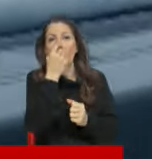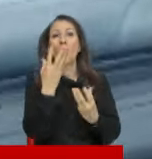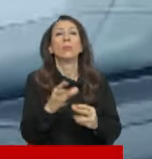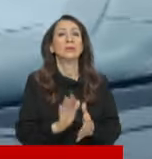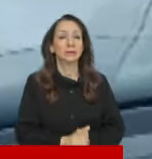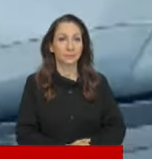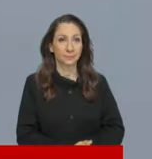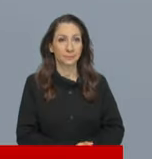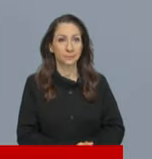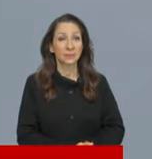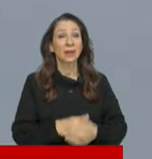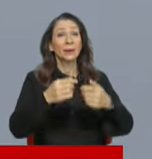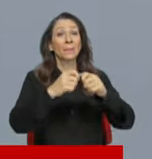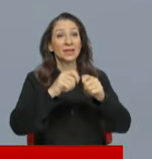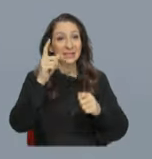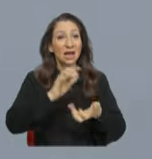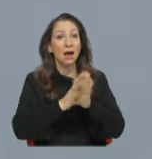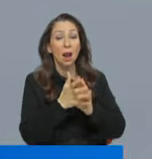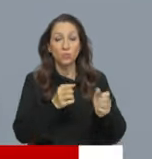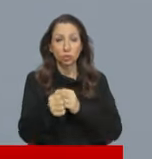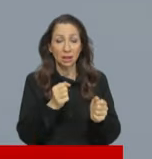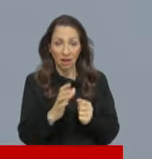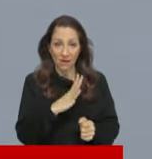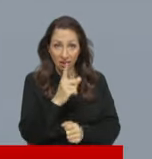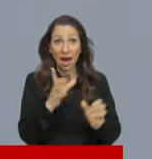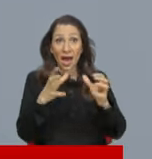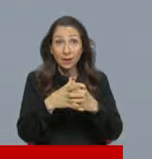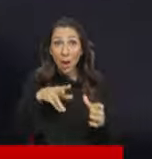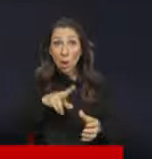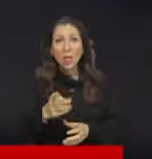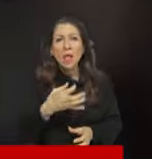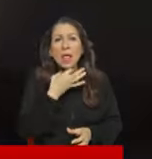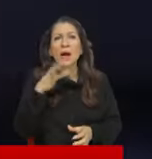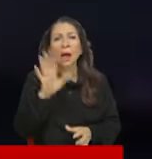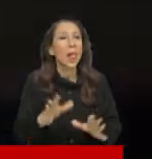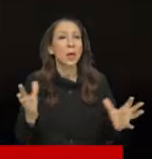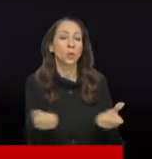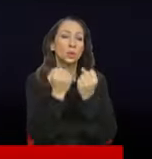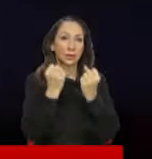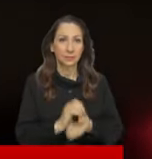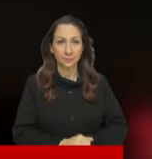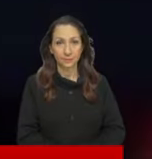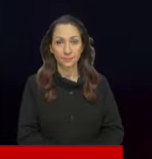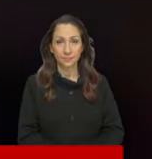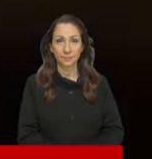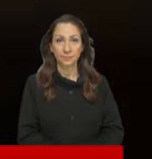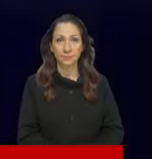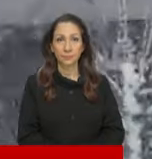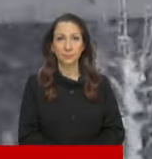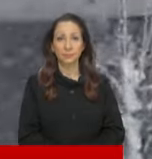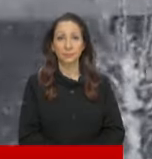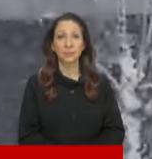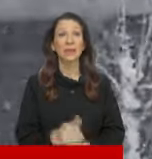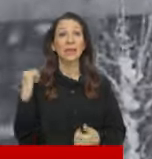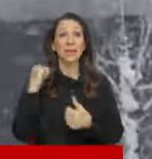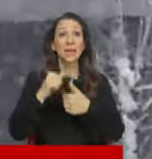olmadı Bitlis'e de karla mücadele vardı ekipler yolda mahsur kalanları kurtardı